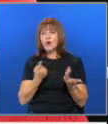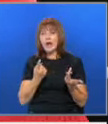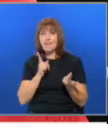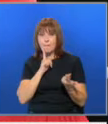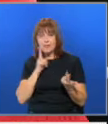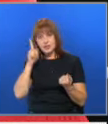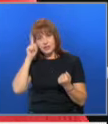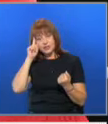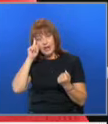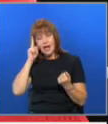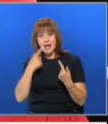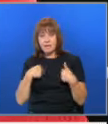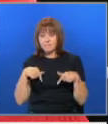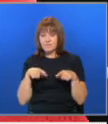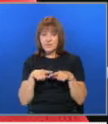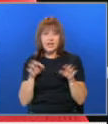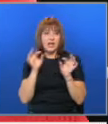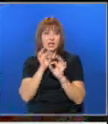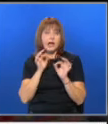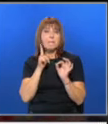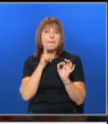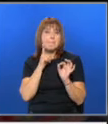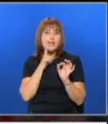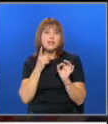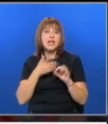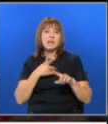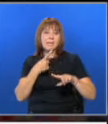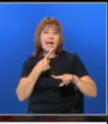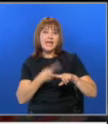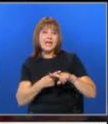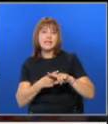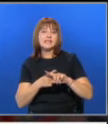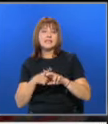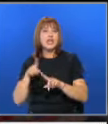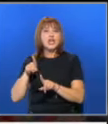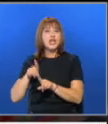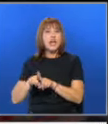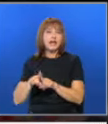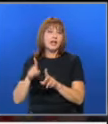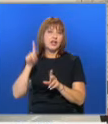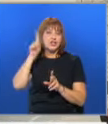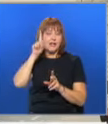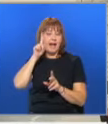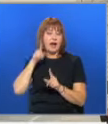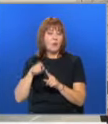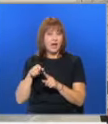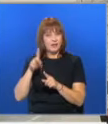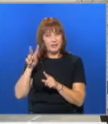И в конкретния случай ние нямаме мъж, а имаме XY жена. Когато тези